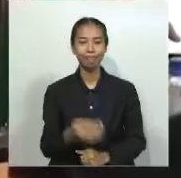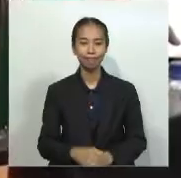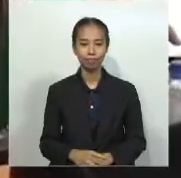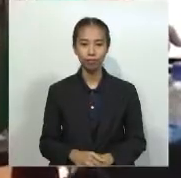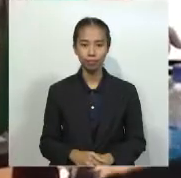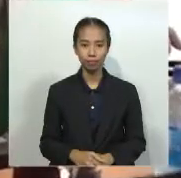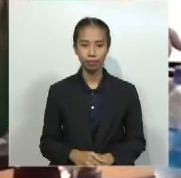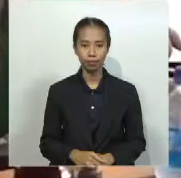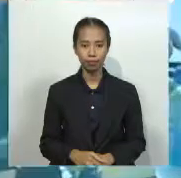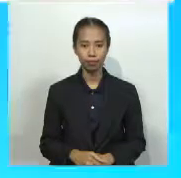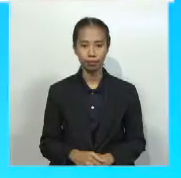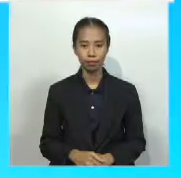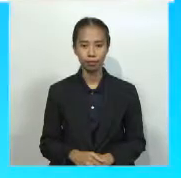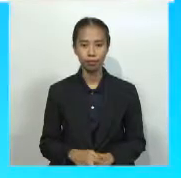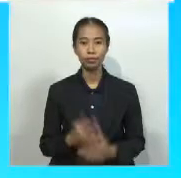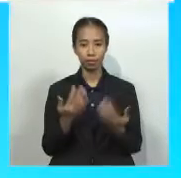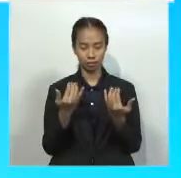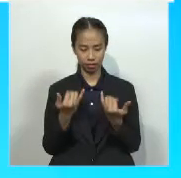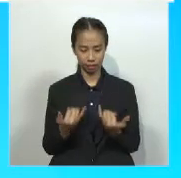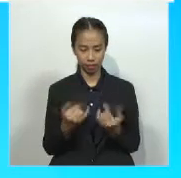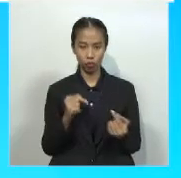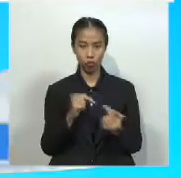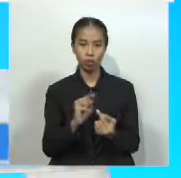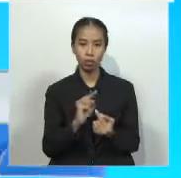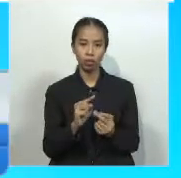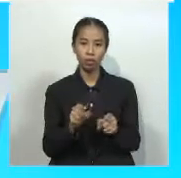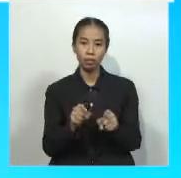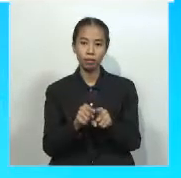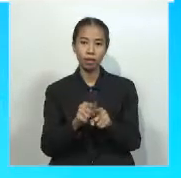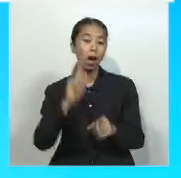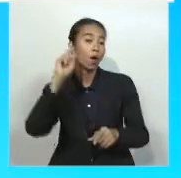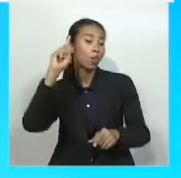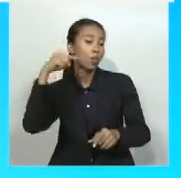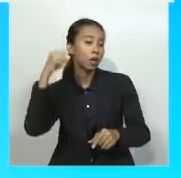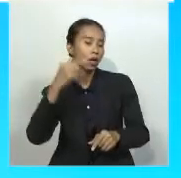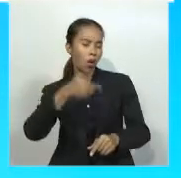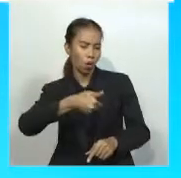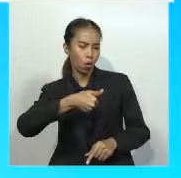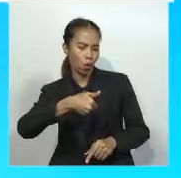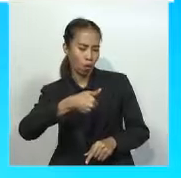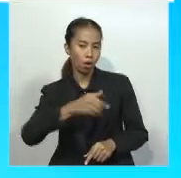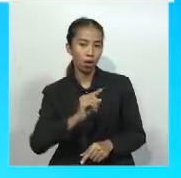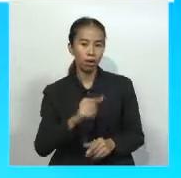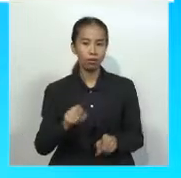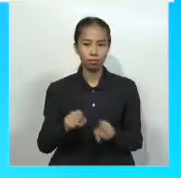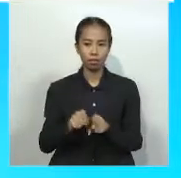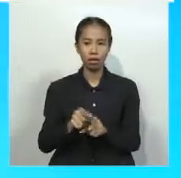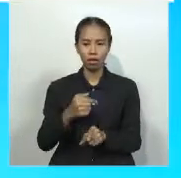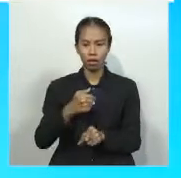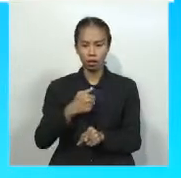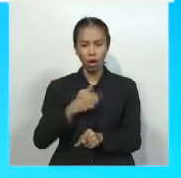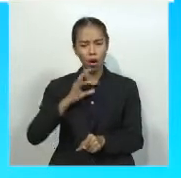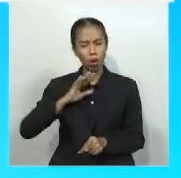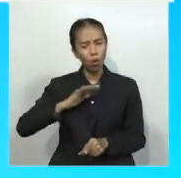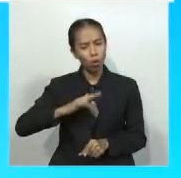ค่ะ จากคำร้องขอนะครับนะของคุณลาฟนะว่าตนเองเนี่ยรู้สึกไม่ปลอดภั